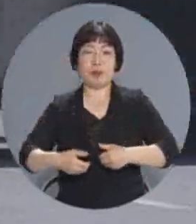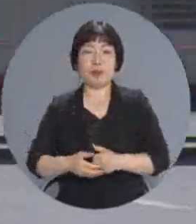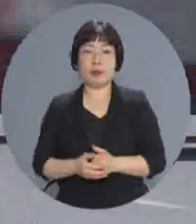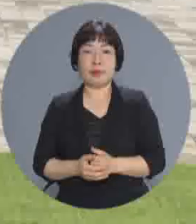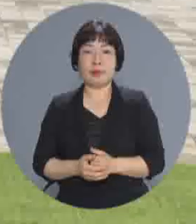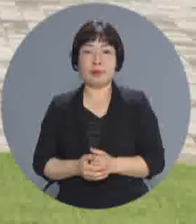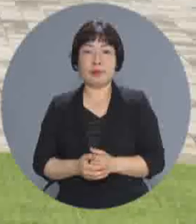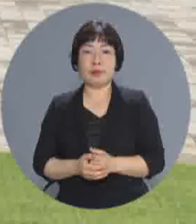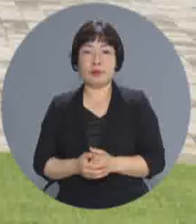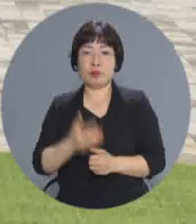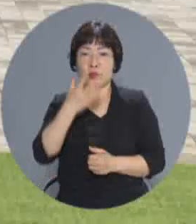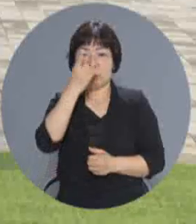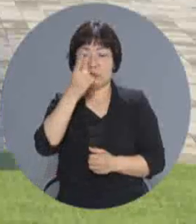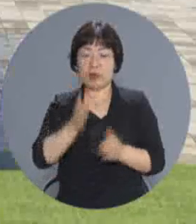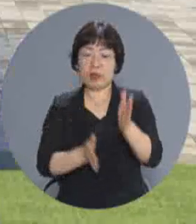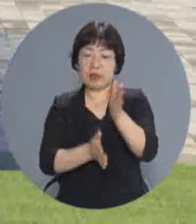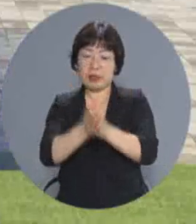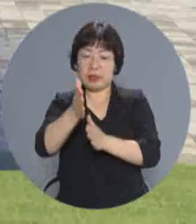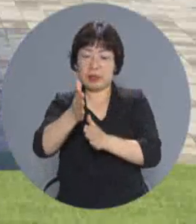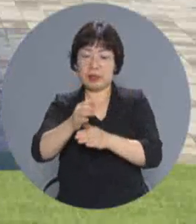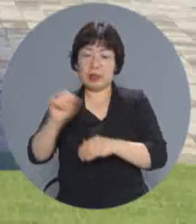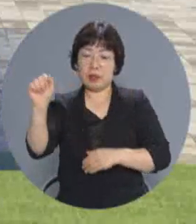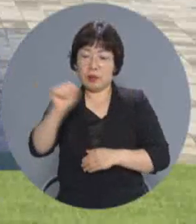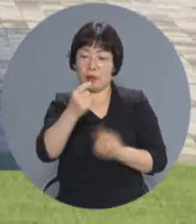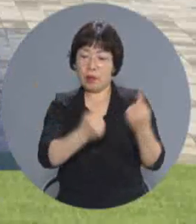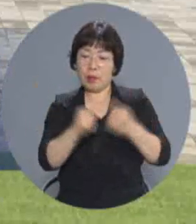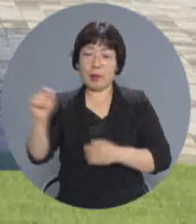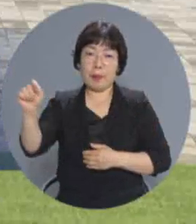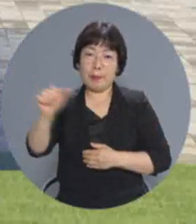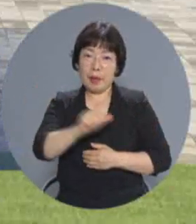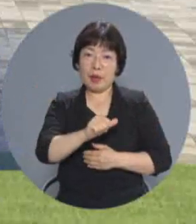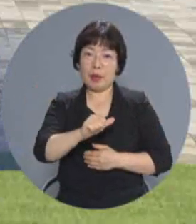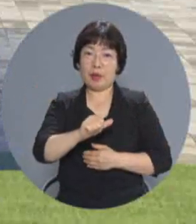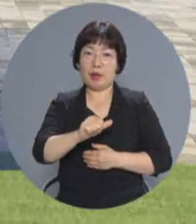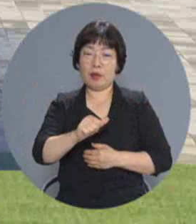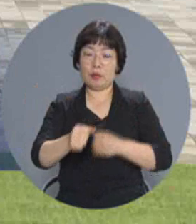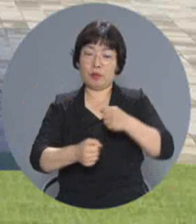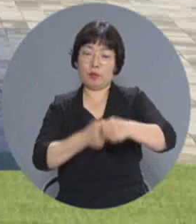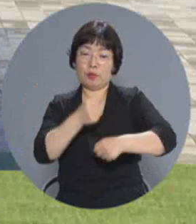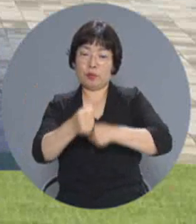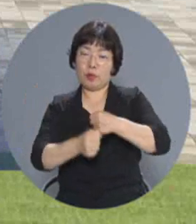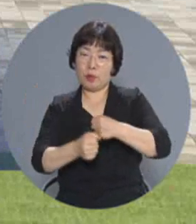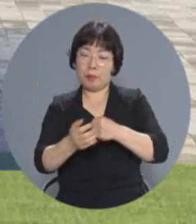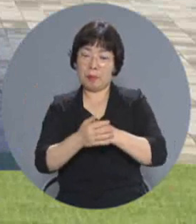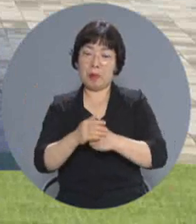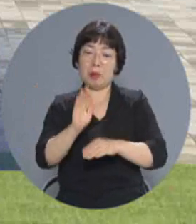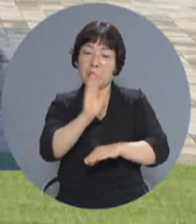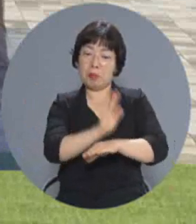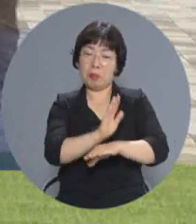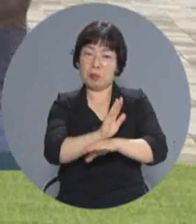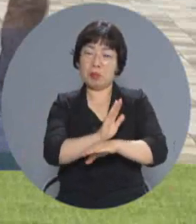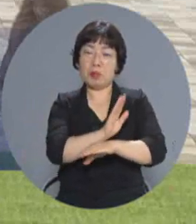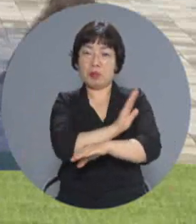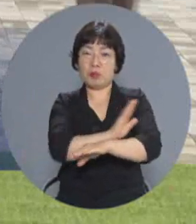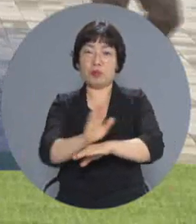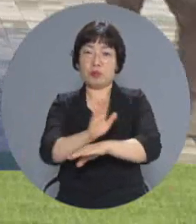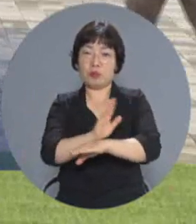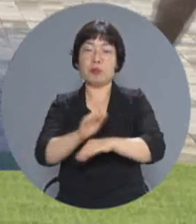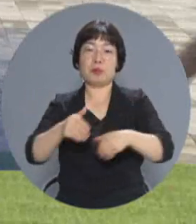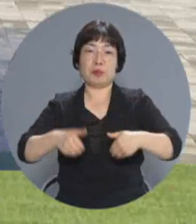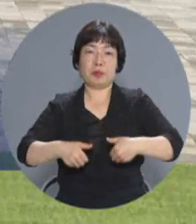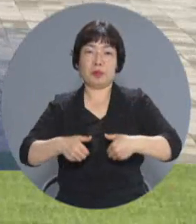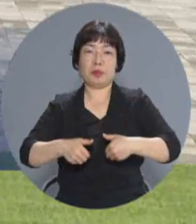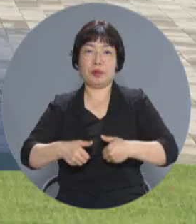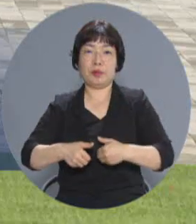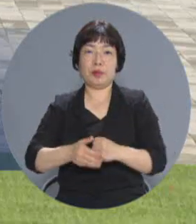있습니다. 순천 시내에서 자가용보다도 더 빠른 대중교통 체계를 빨리 만들어주었으면 좋겠다. BRT